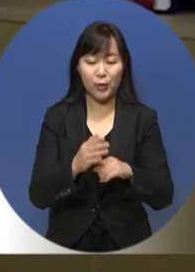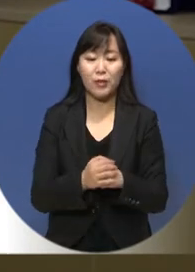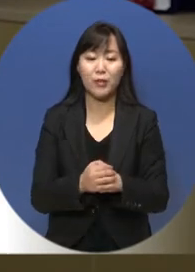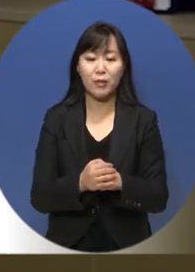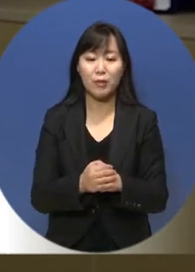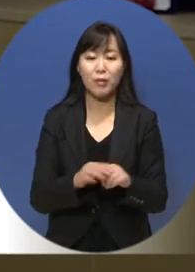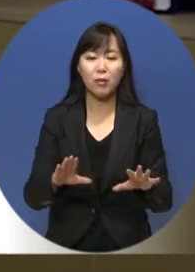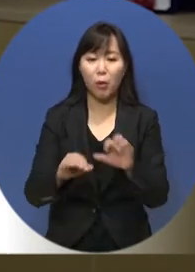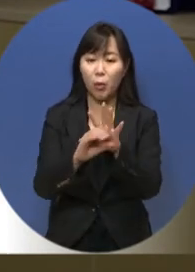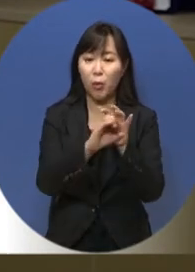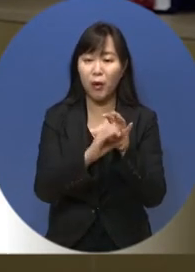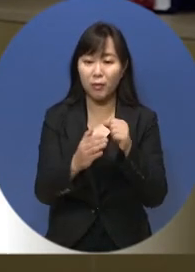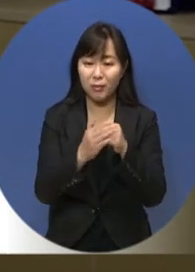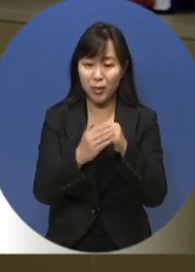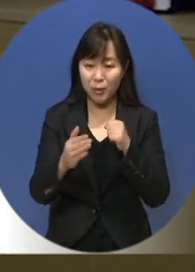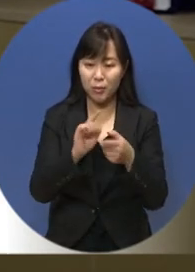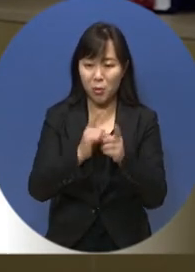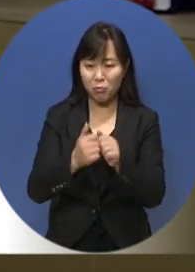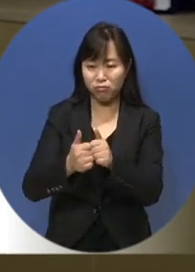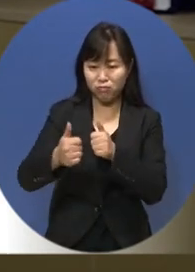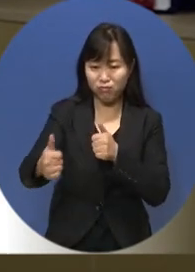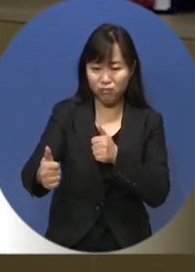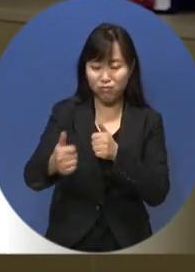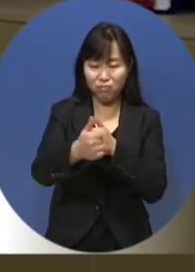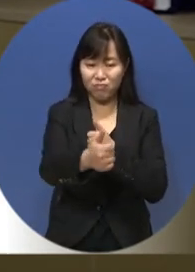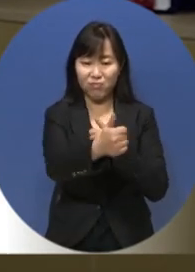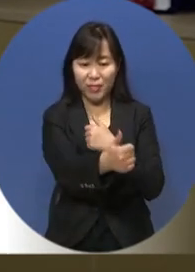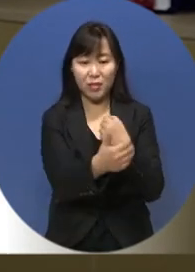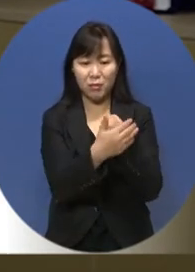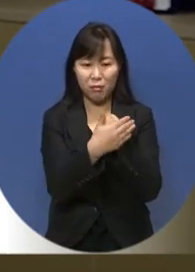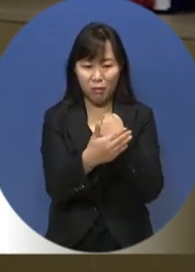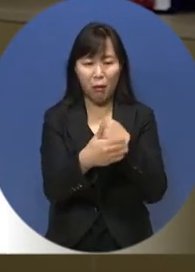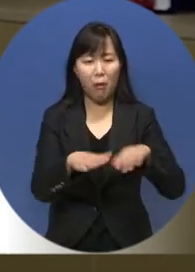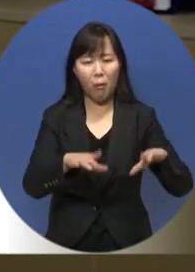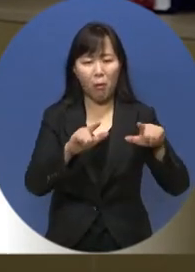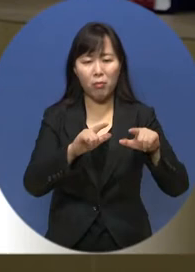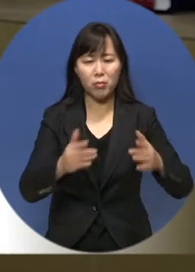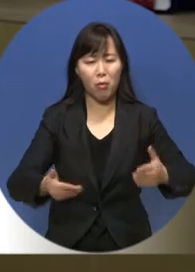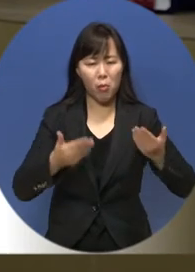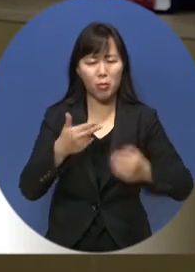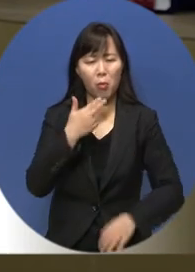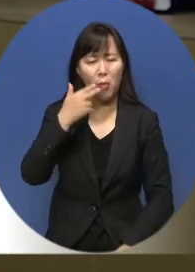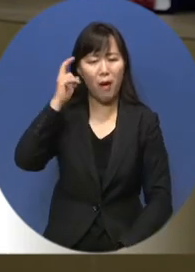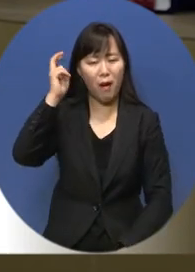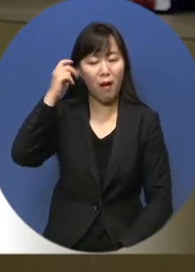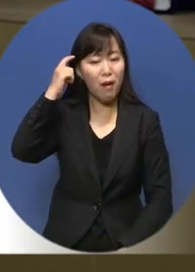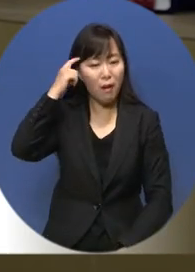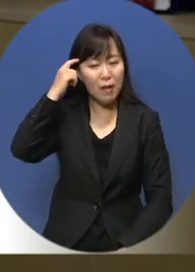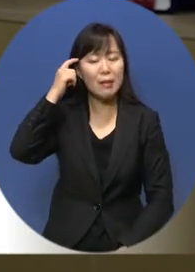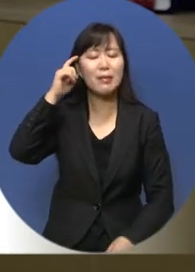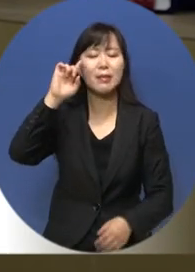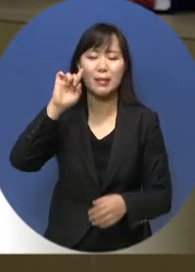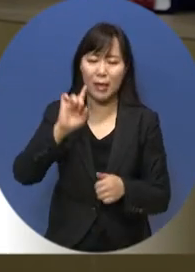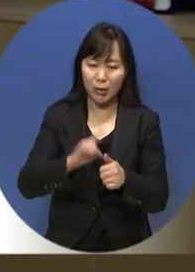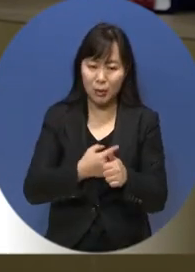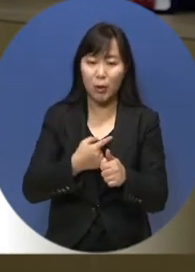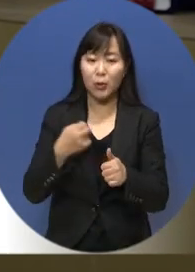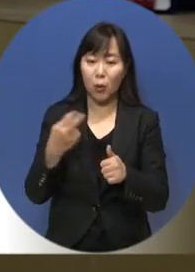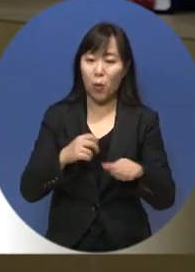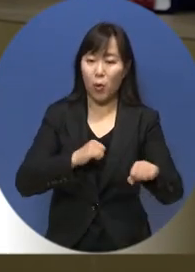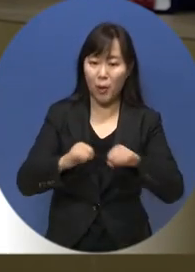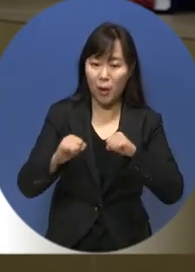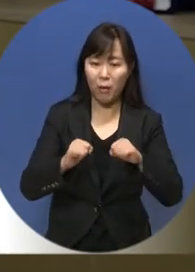거리두기를 하다 보니까 올해는 거의 그런 것들이 없을 거라고 생각을 해요. 이렇게 자연스럽게 또 이렇게